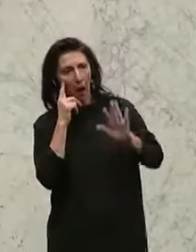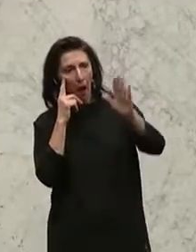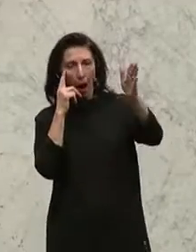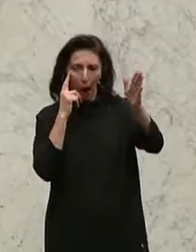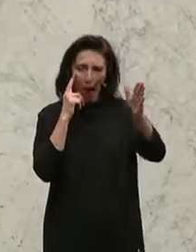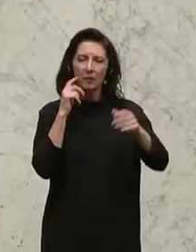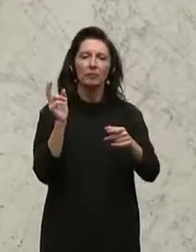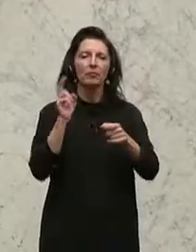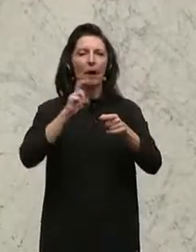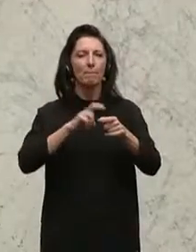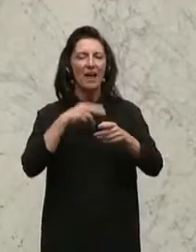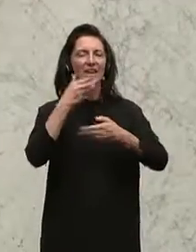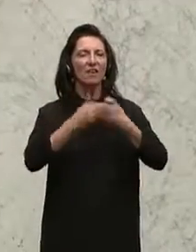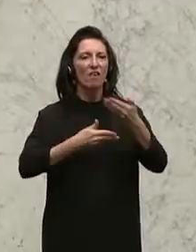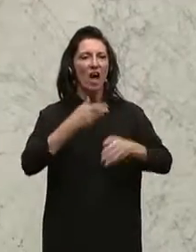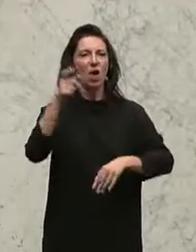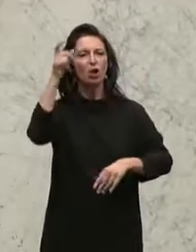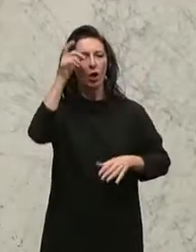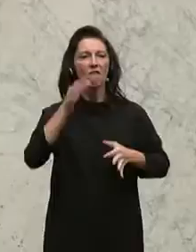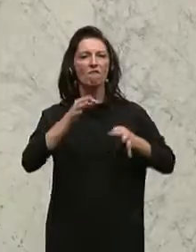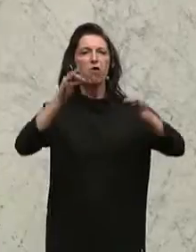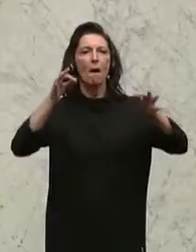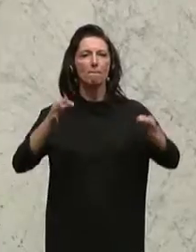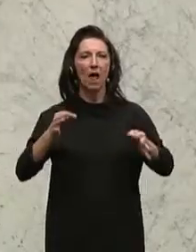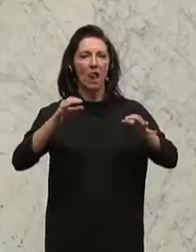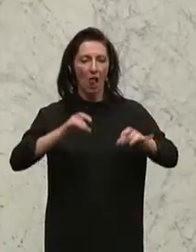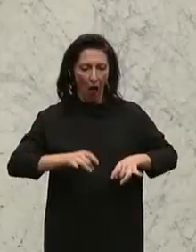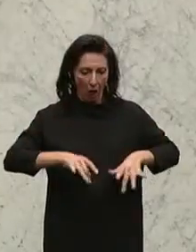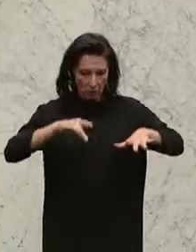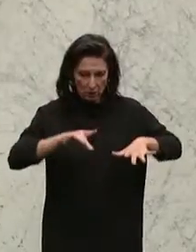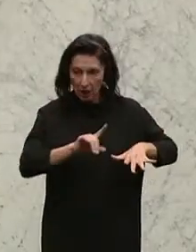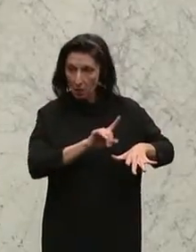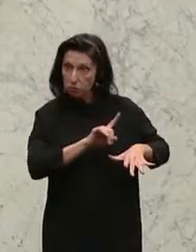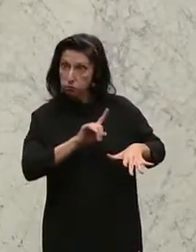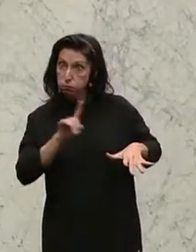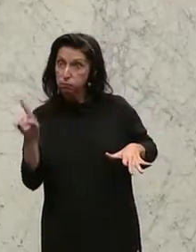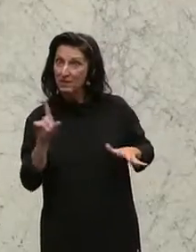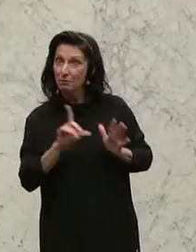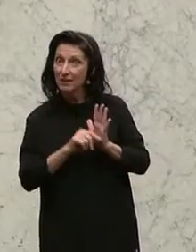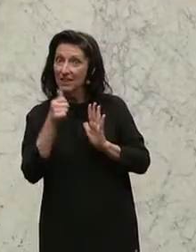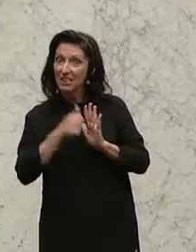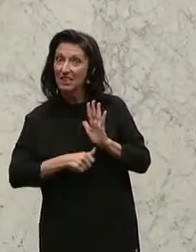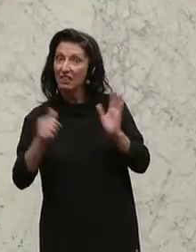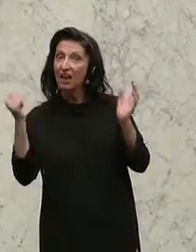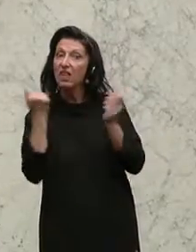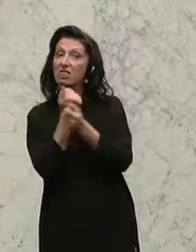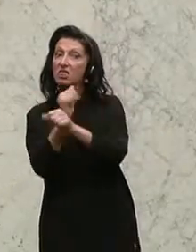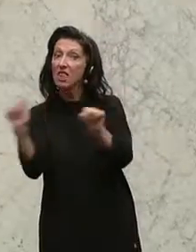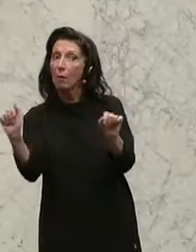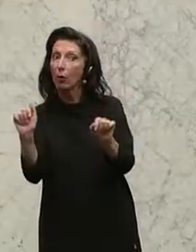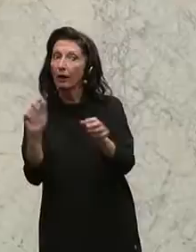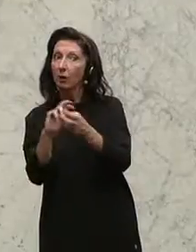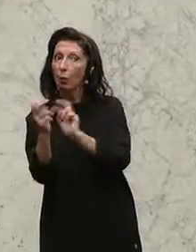die Beitrittsverhandlungen mit der Türkei formell auszusetzen, bis demokratische Mindeststandards wieder eingehalten werden. Das heißt also